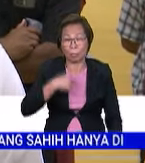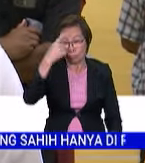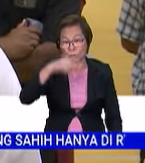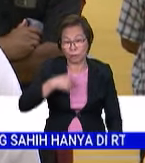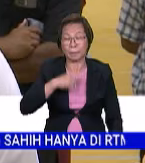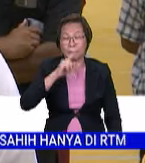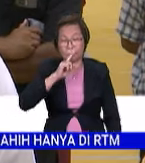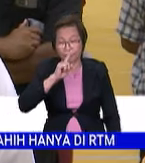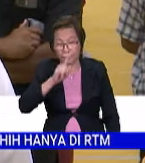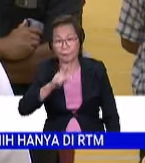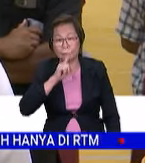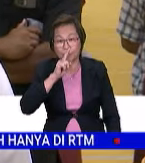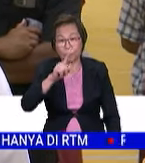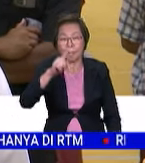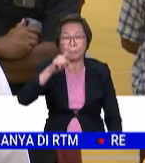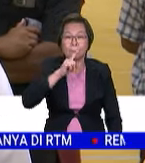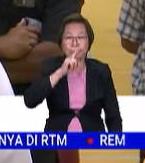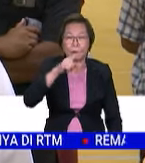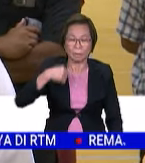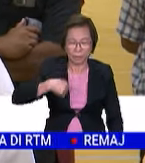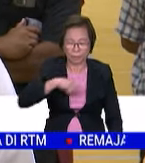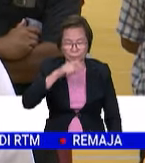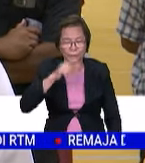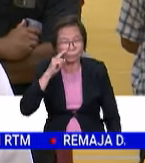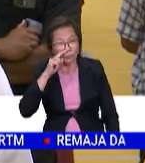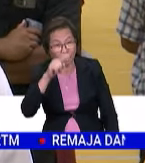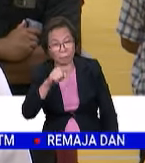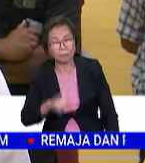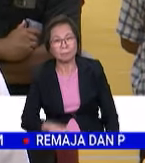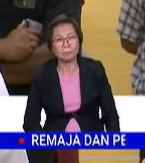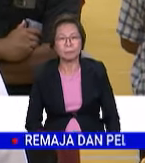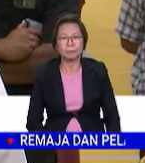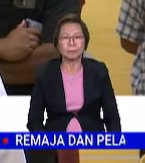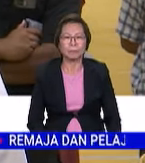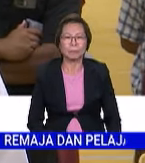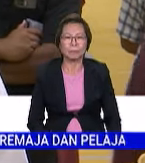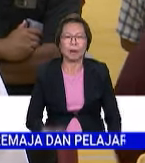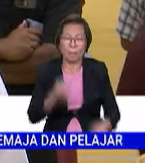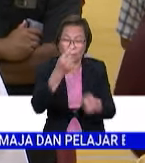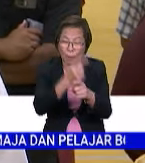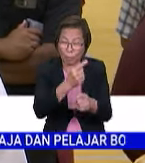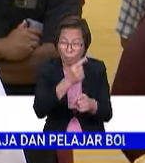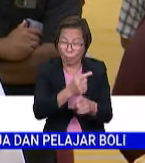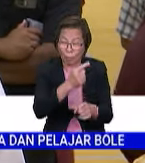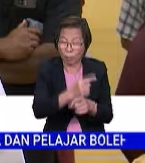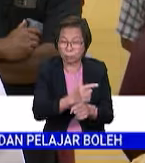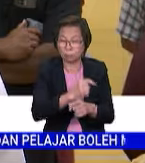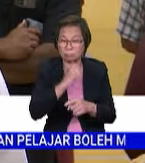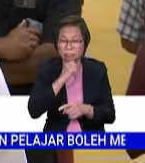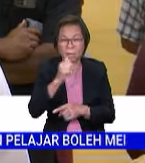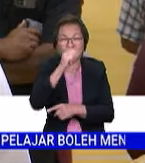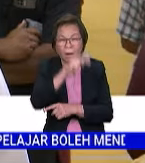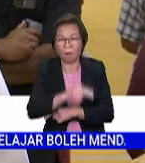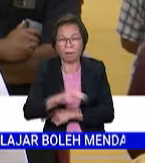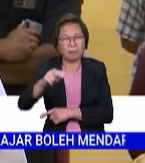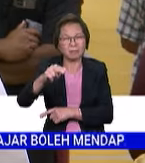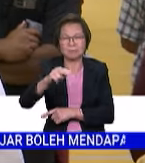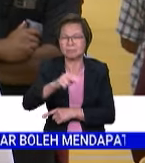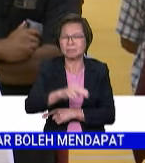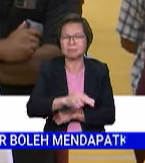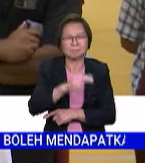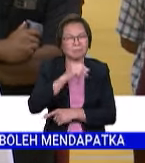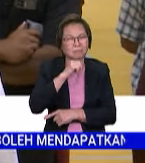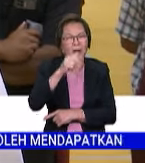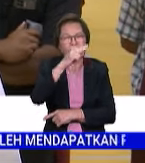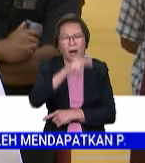benda ini benda yang perlu kita lihat. Kalau benda tu betul-betul benda tu tak halal, maka